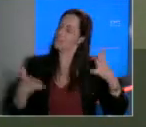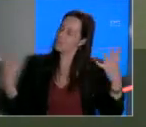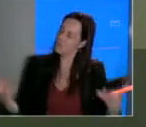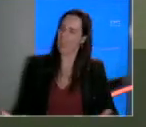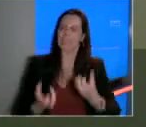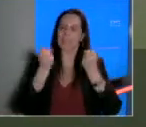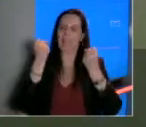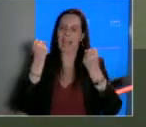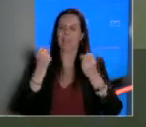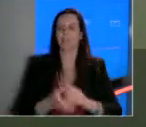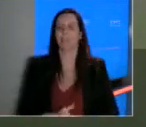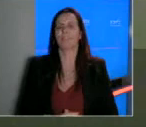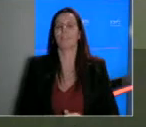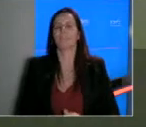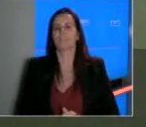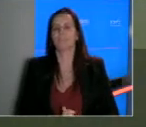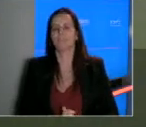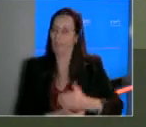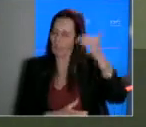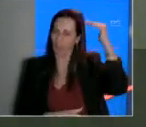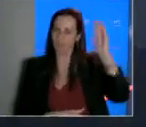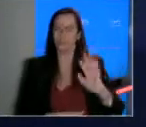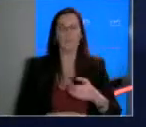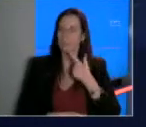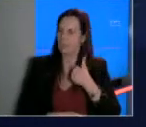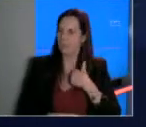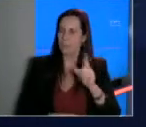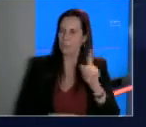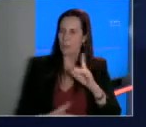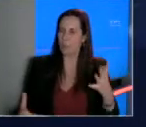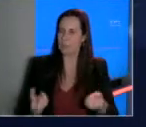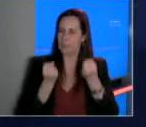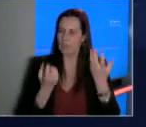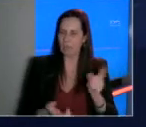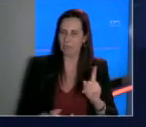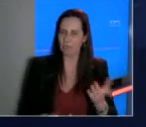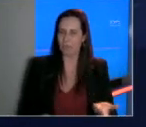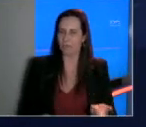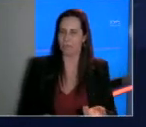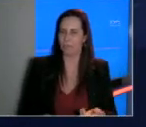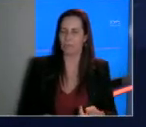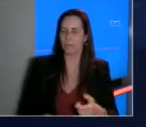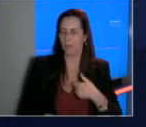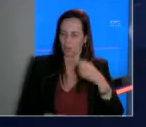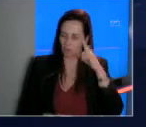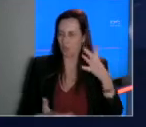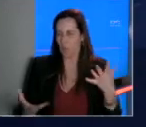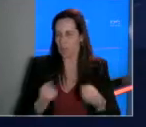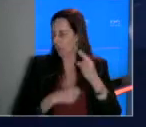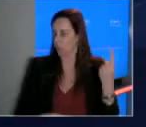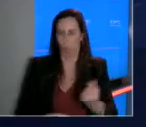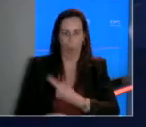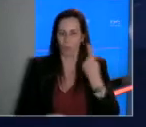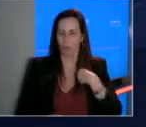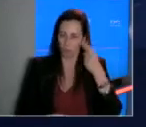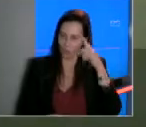האציל שהציל. או, שהציל. אוקיי, אז עכשיו תסבירי לי את מי הוא הציל. אני חושבת שהוא הציל את כולנו.